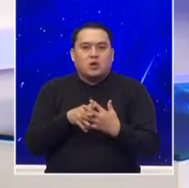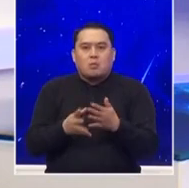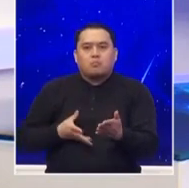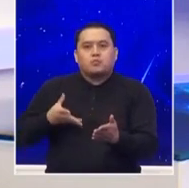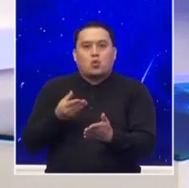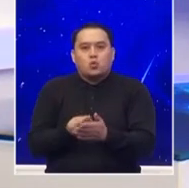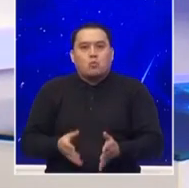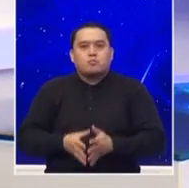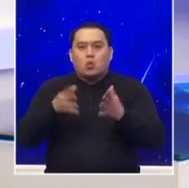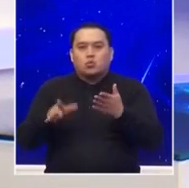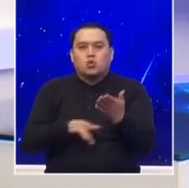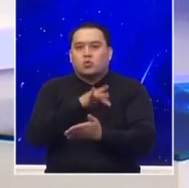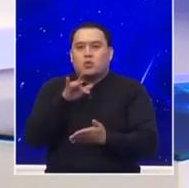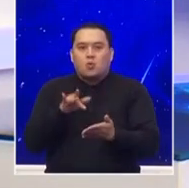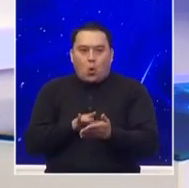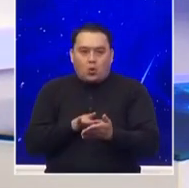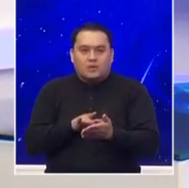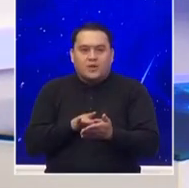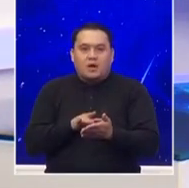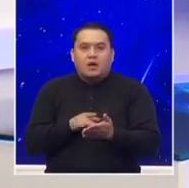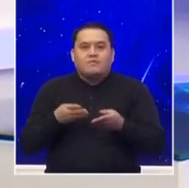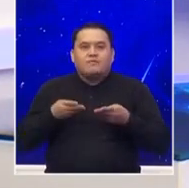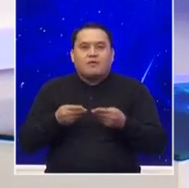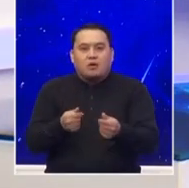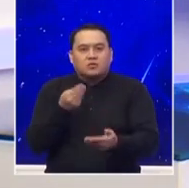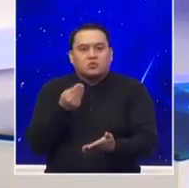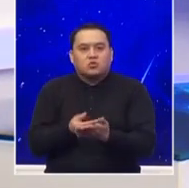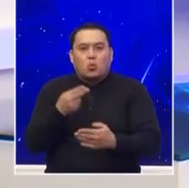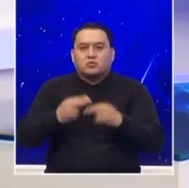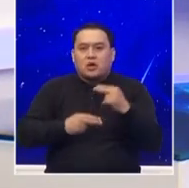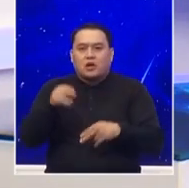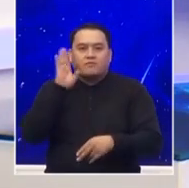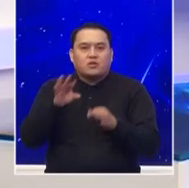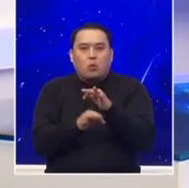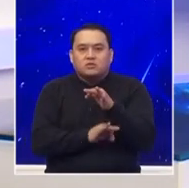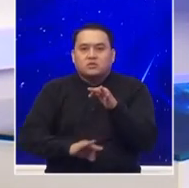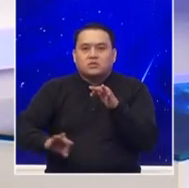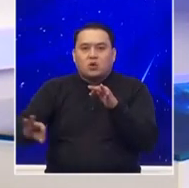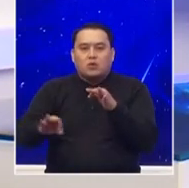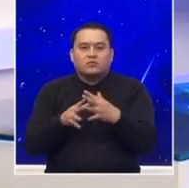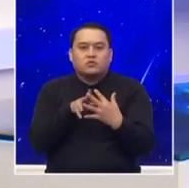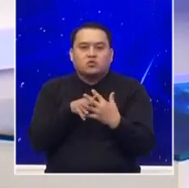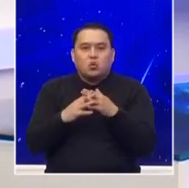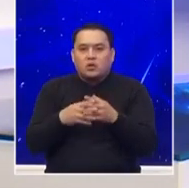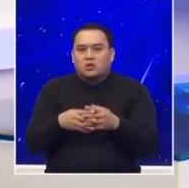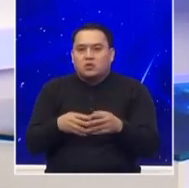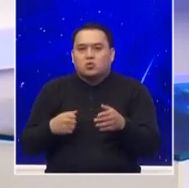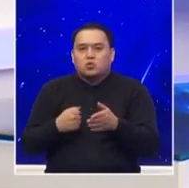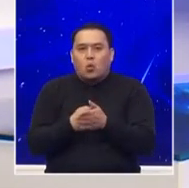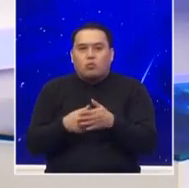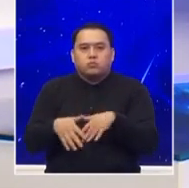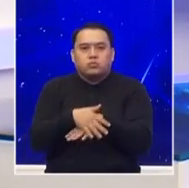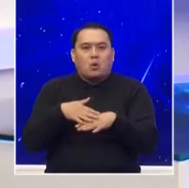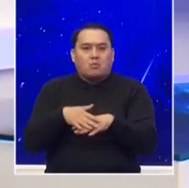платили больше, чем городские жители. На ее стоимость влияла дороговизна строительства водопровода. Тянуть его в села далеко, плотность населения